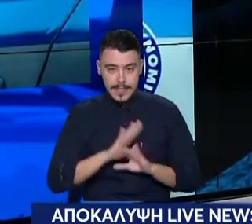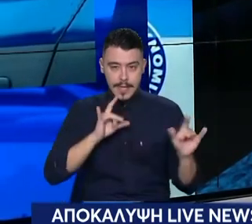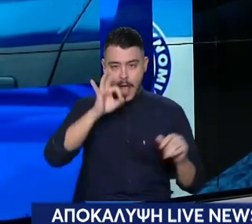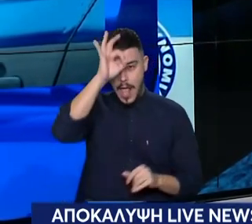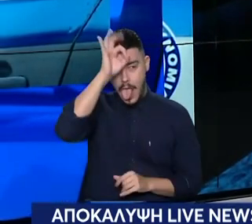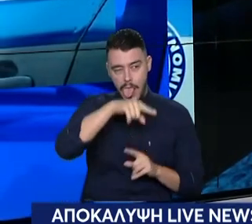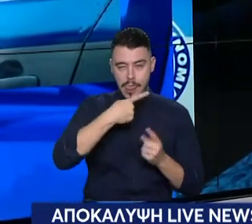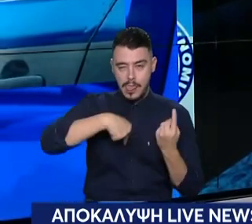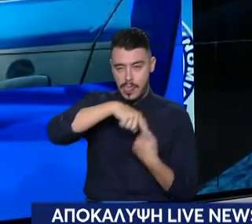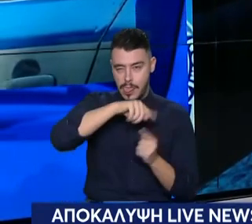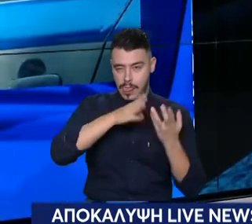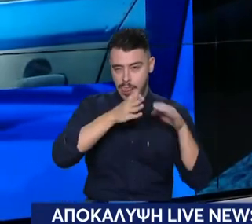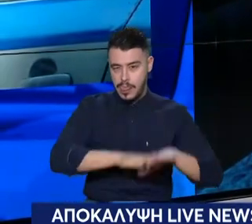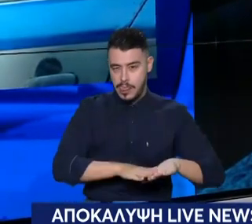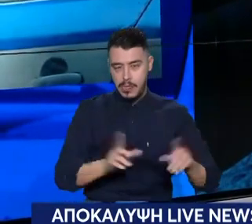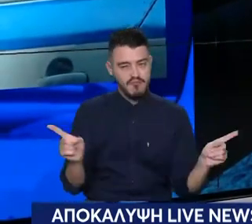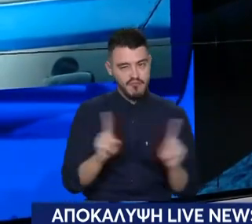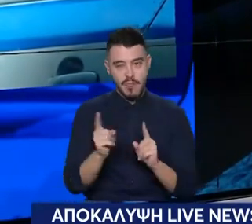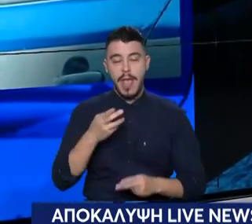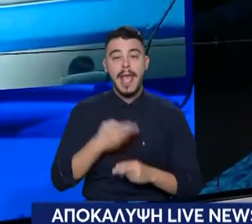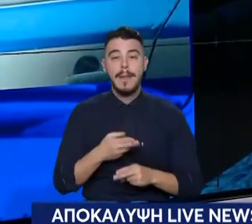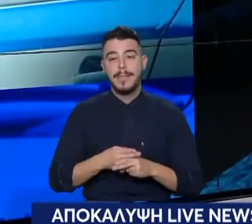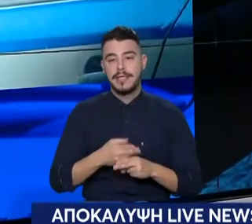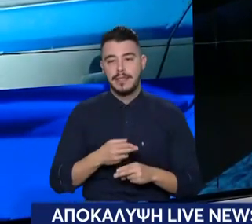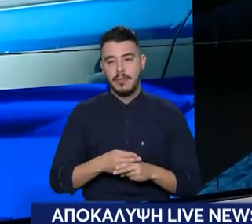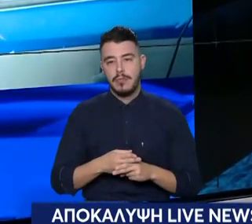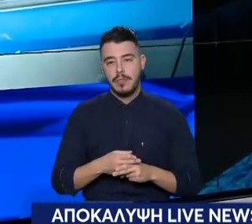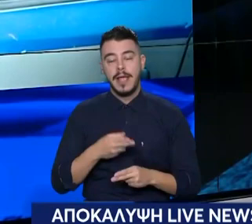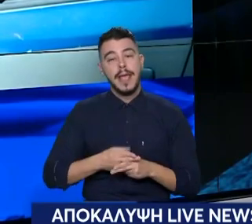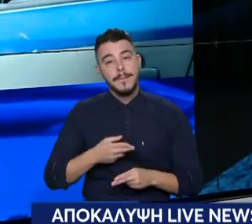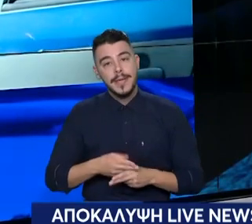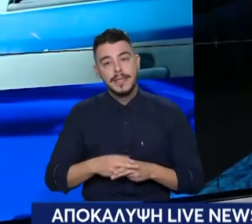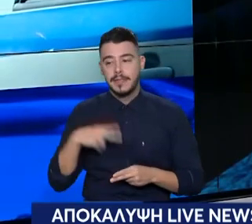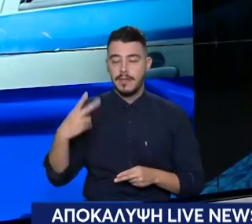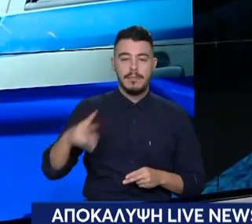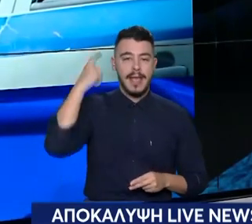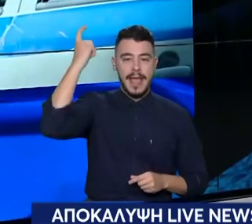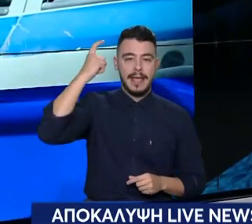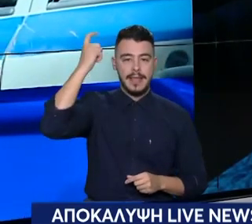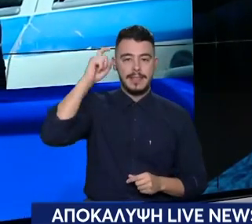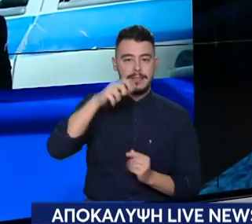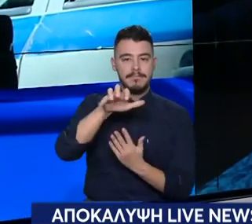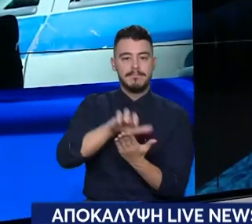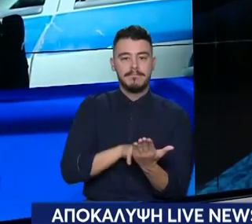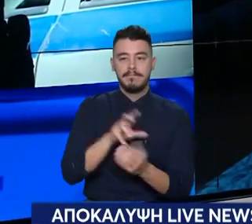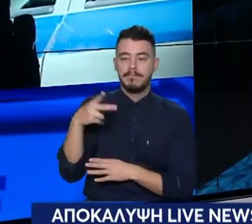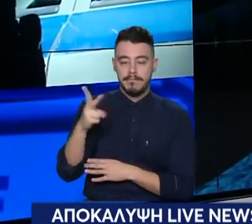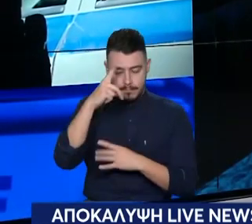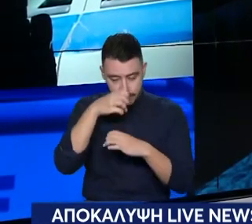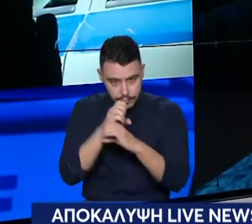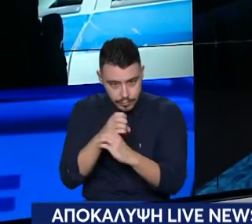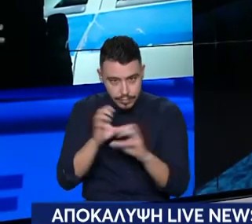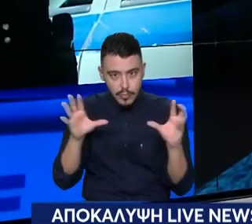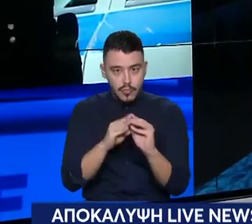που λέμε εμείς, είναι η επίσημη. Το επίσημο πόρισμα που δίνεται από τα εργαστήρια, τα